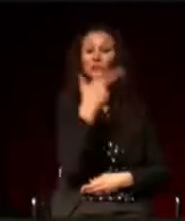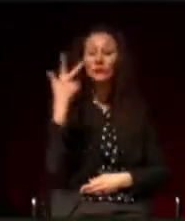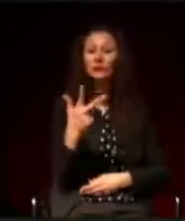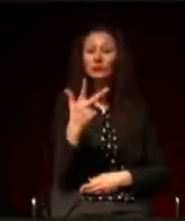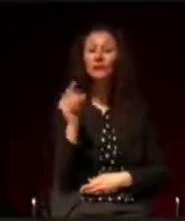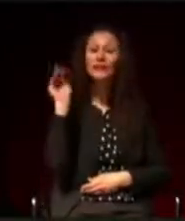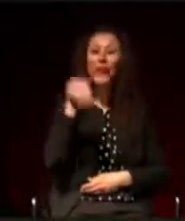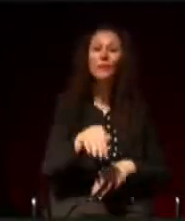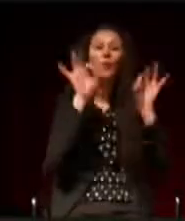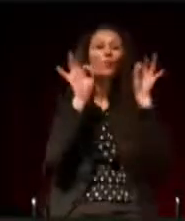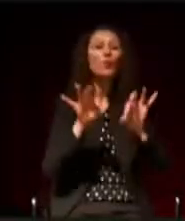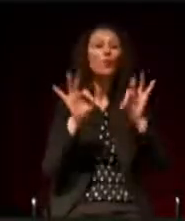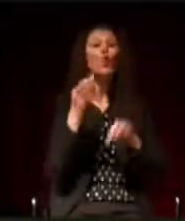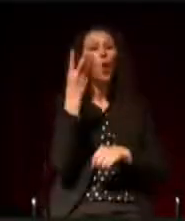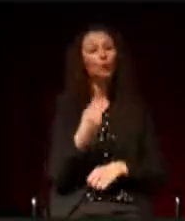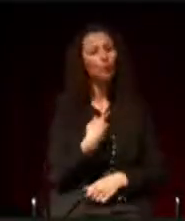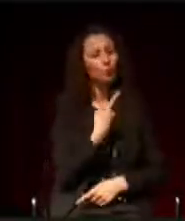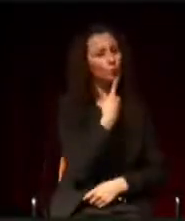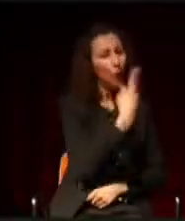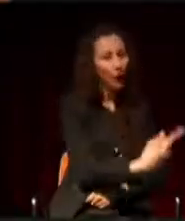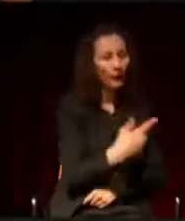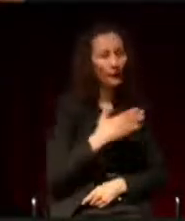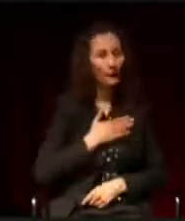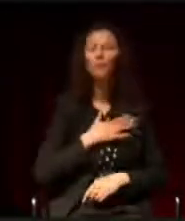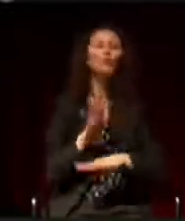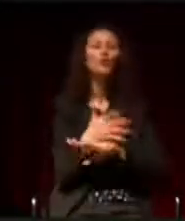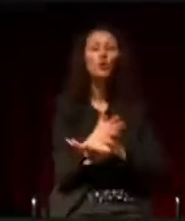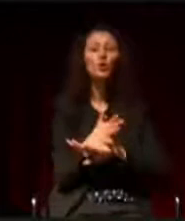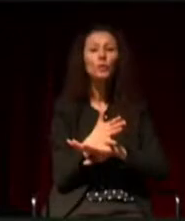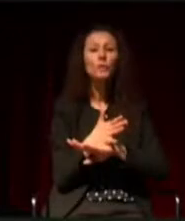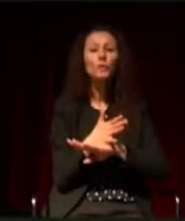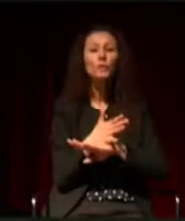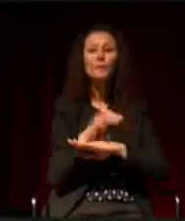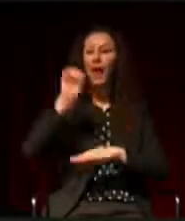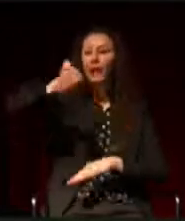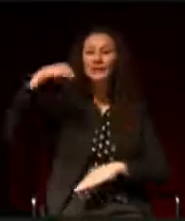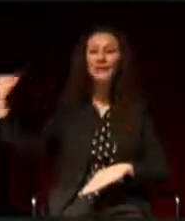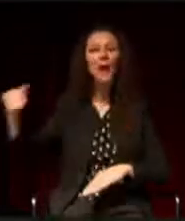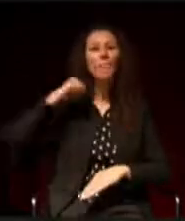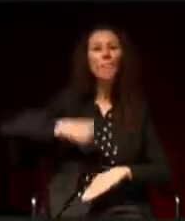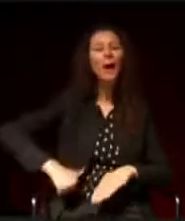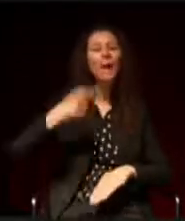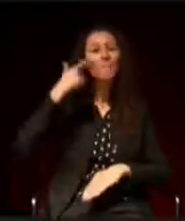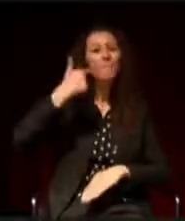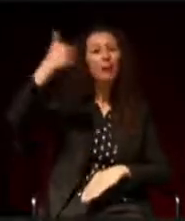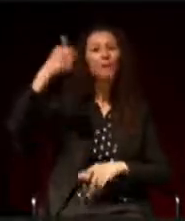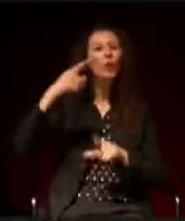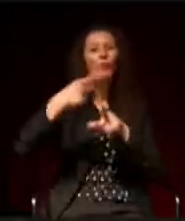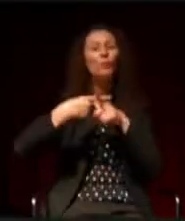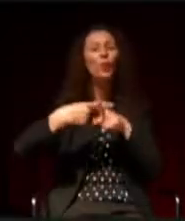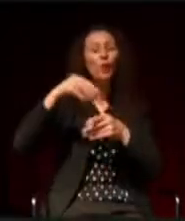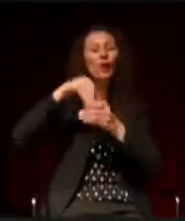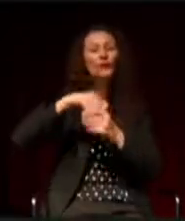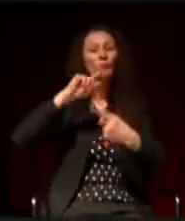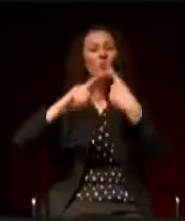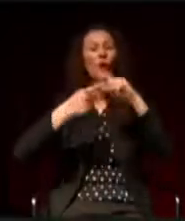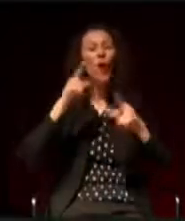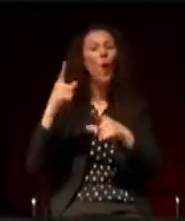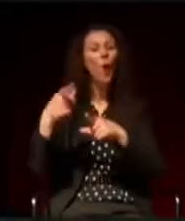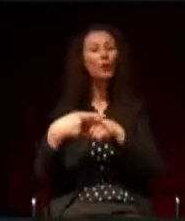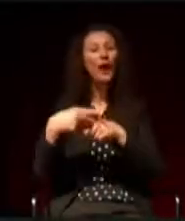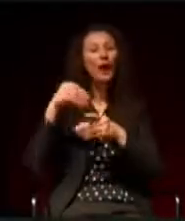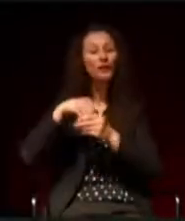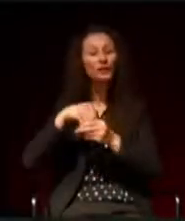biçimde gelmesinin mümkün olduğunu söyledim. Çünkü Hazine ve Maliye Bakanlığımızın bürokratlarıyla ortak yaptığımız